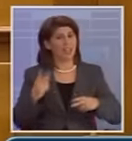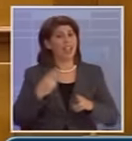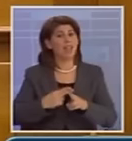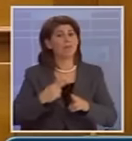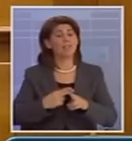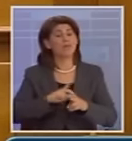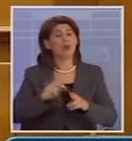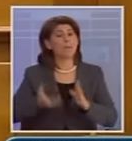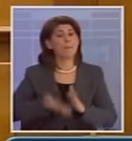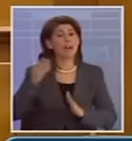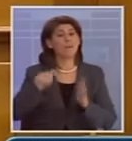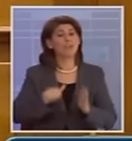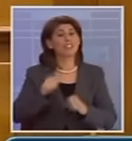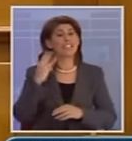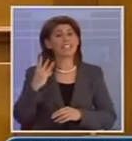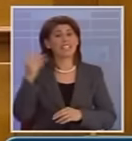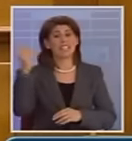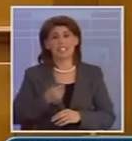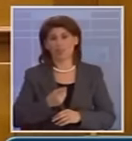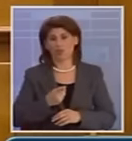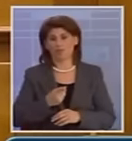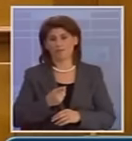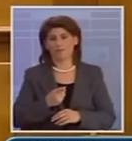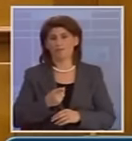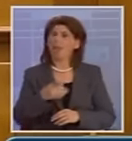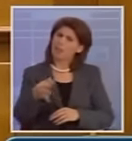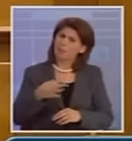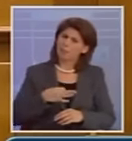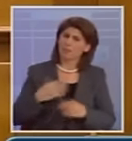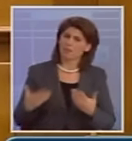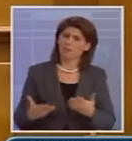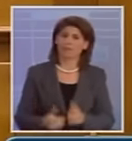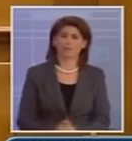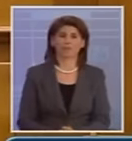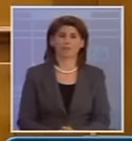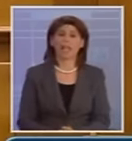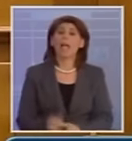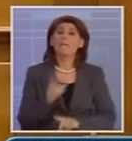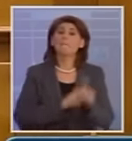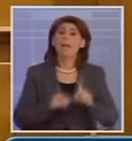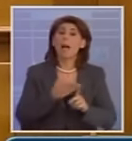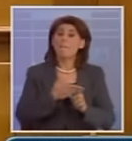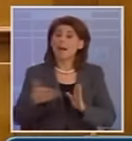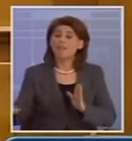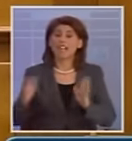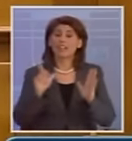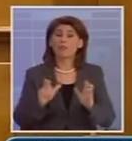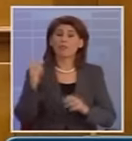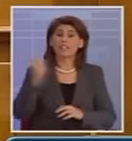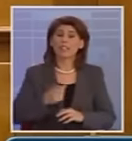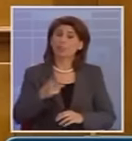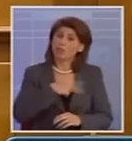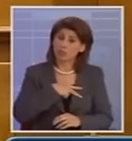όχι πάνω από το 63%. Αλλά για πείτε μου, ποια από αυτά τα 70%, τα